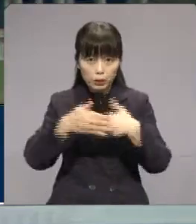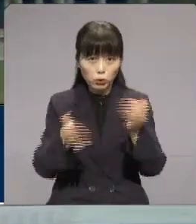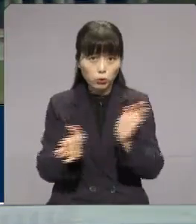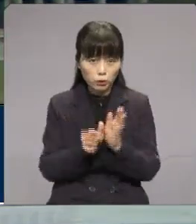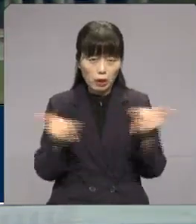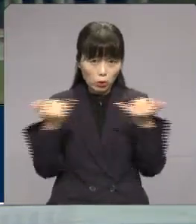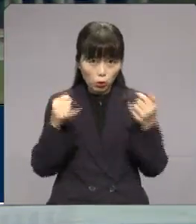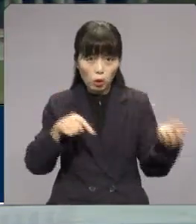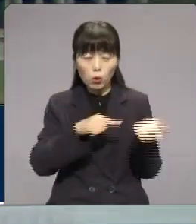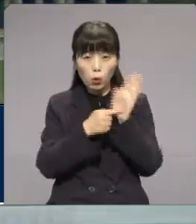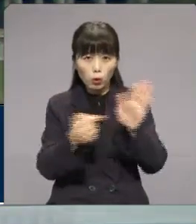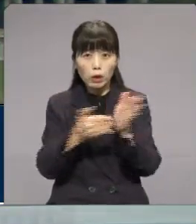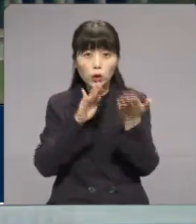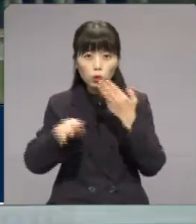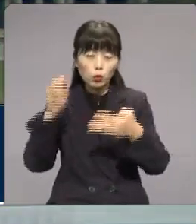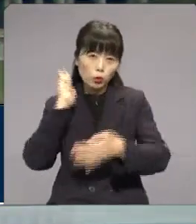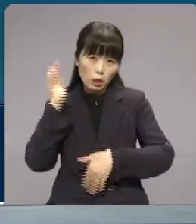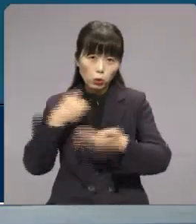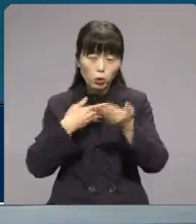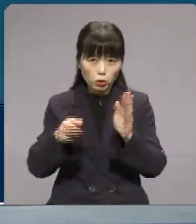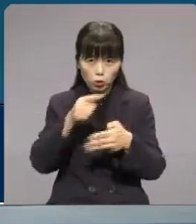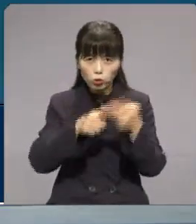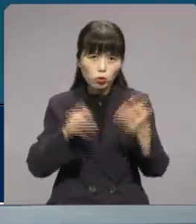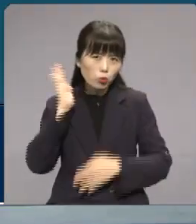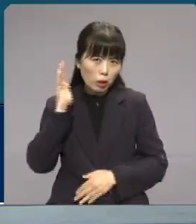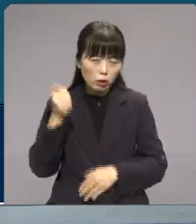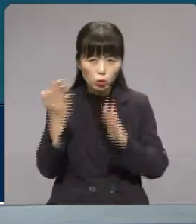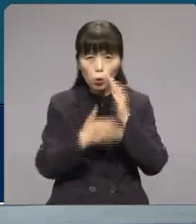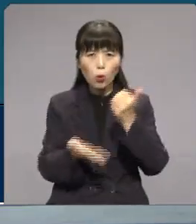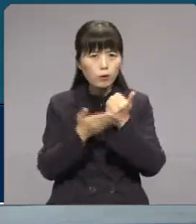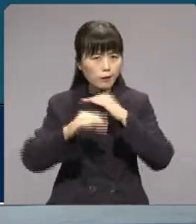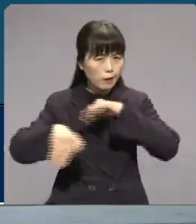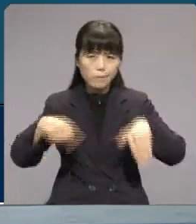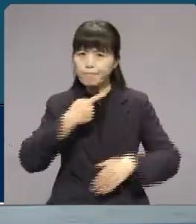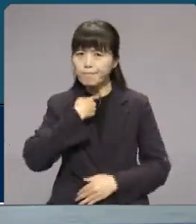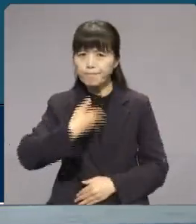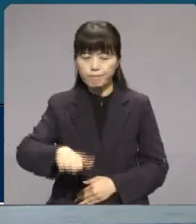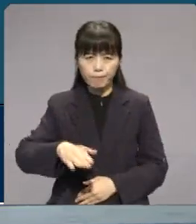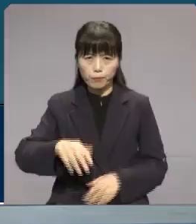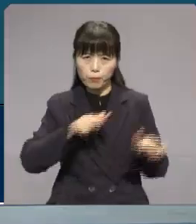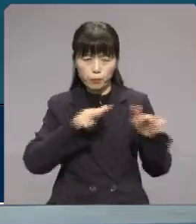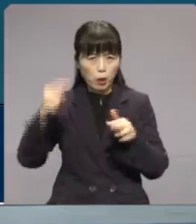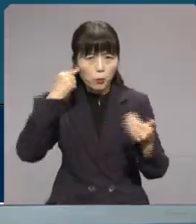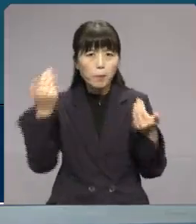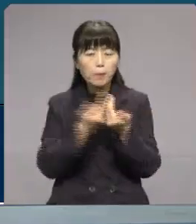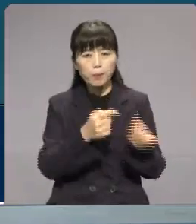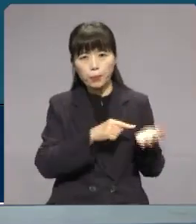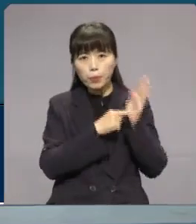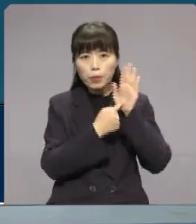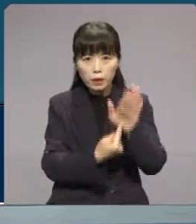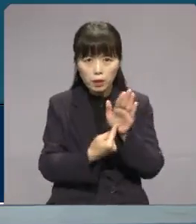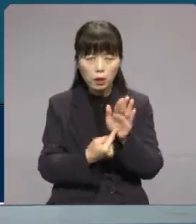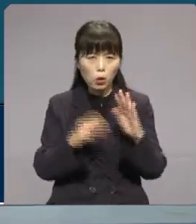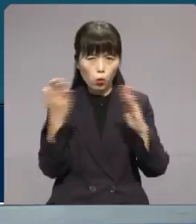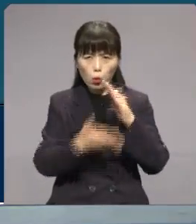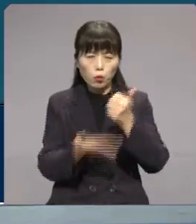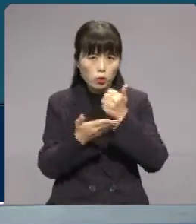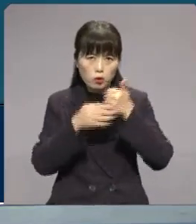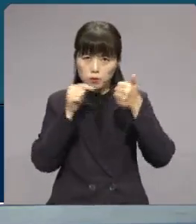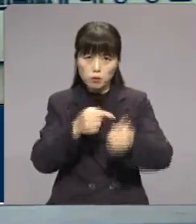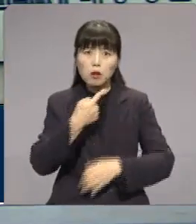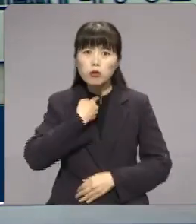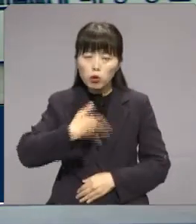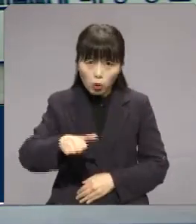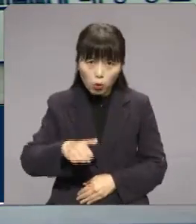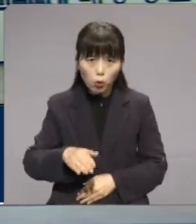더불어민주당의 통화 공개 이후 대통령실은 윤 대통령이 공천에 개입한 적 없다고 바로 반박했습니다. 공천을 지시한 적 없는